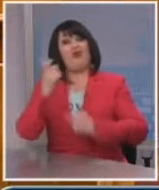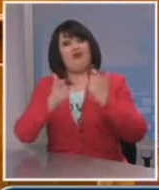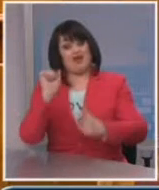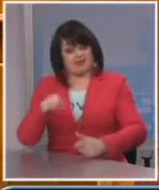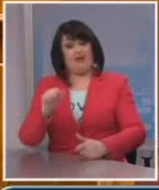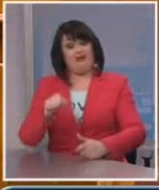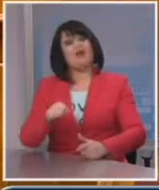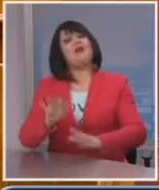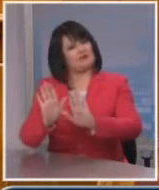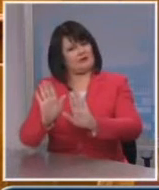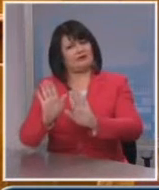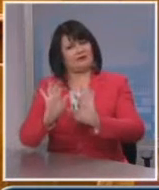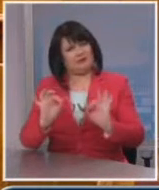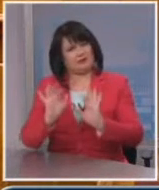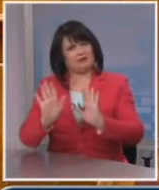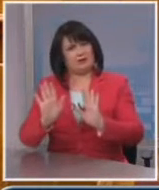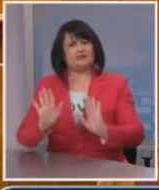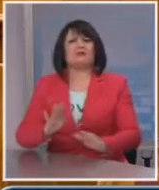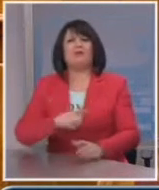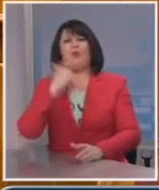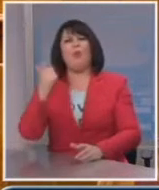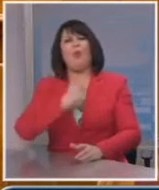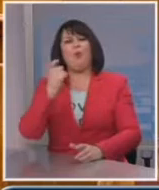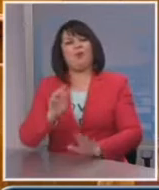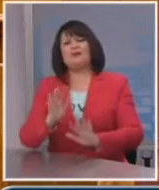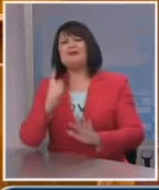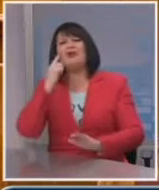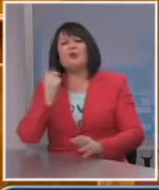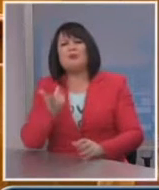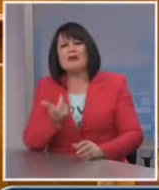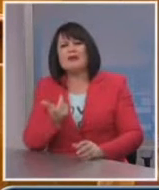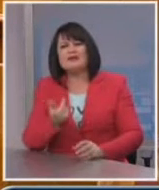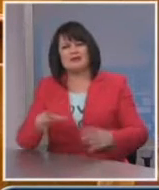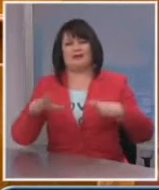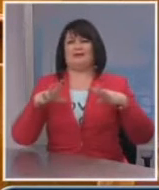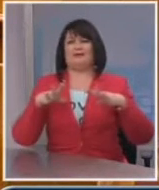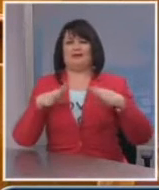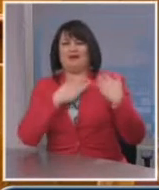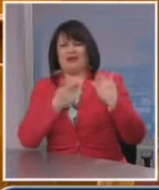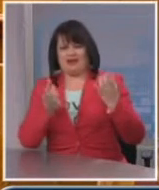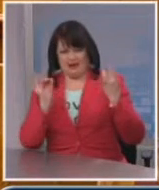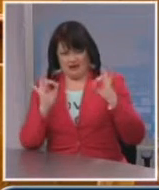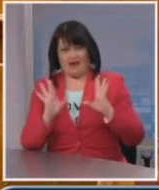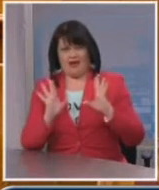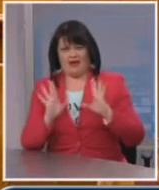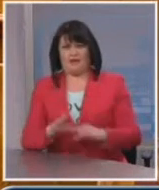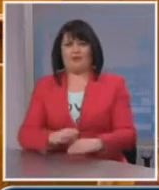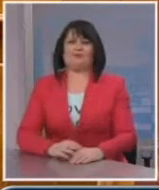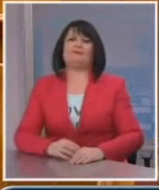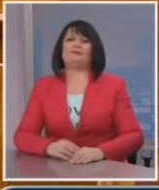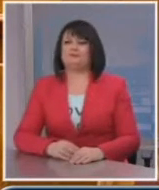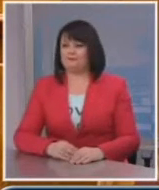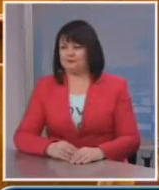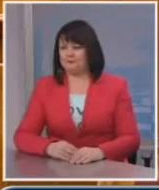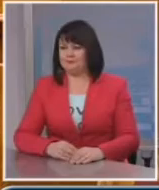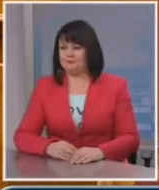κραυγάξτε, εντάξει. Λοιπόν, κραυγέστε, νομίζετε θα αλλοιάνετε αυτές τις ευθύνες. Παρακαλώ, είναι σε βάρος των επόμενων